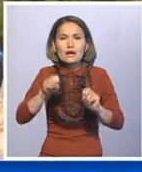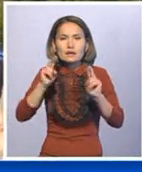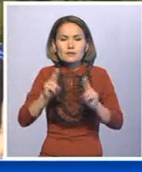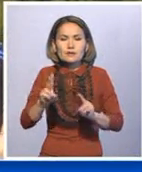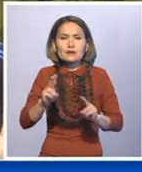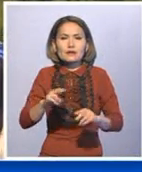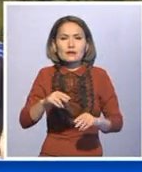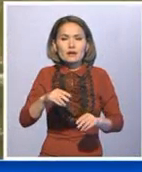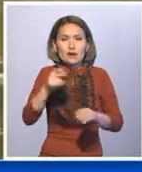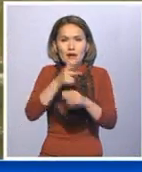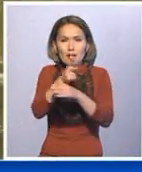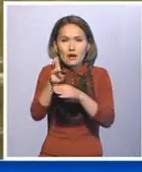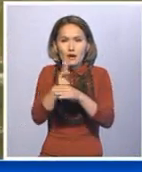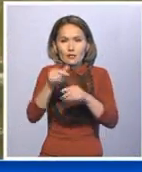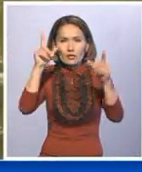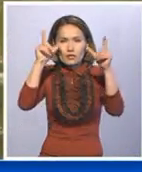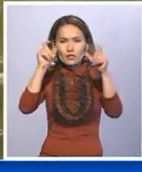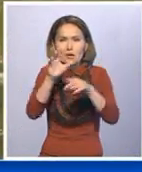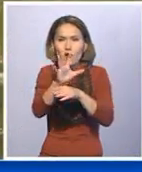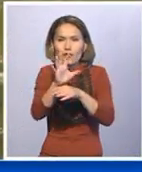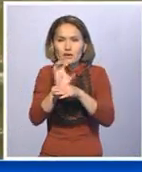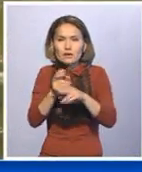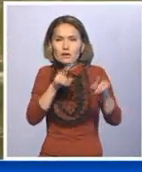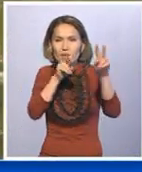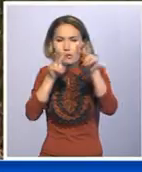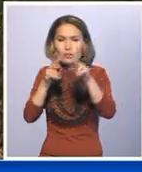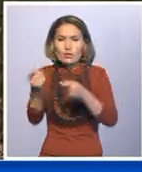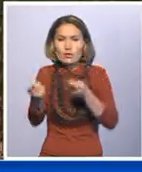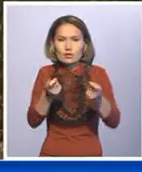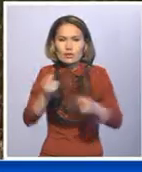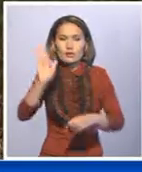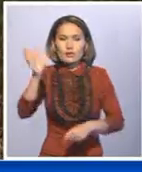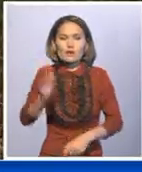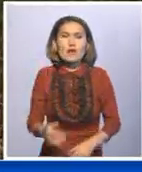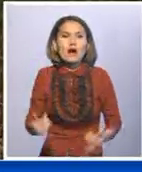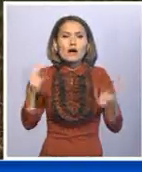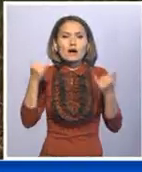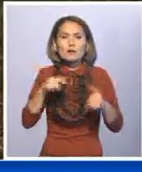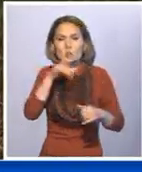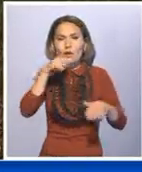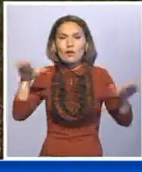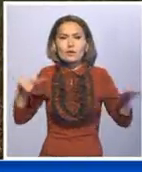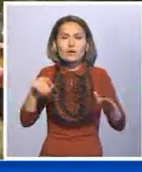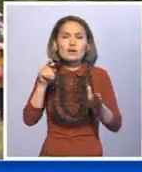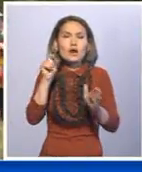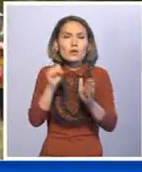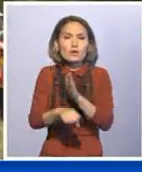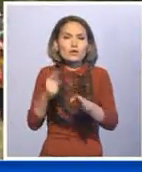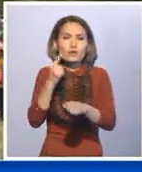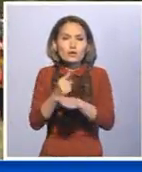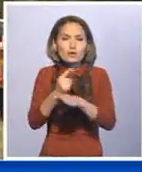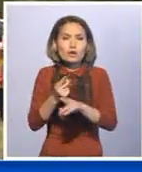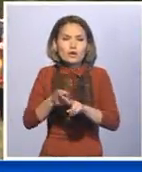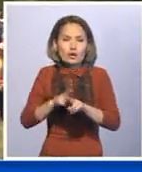хабарлама болып келеді. Сондықтан осы мерзім аралығында қырғауыл жіберілген аумақта аңшылыққа қатаң тыйым салынады. Іс нәтижелі болса,